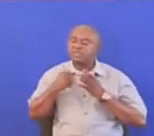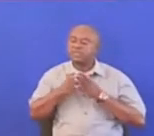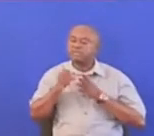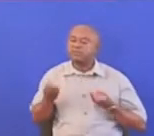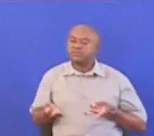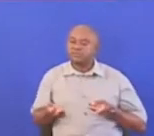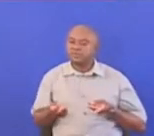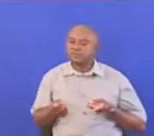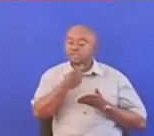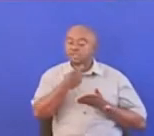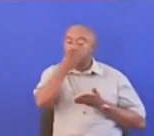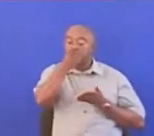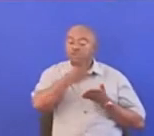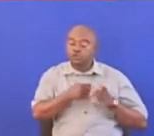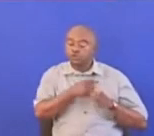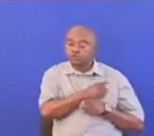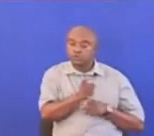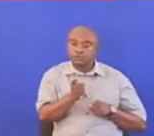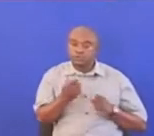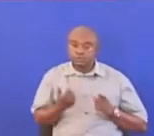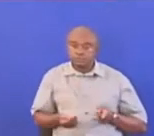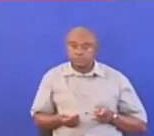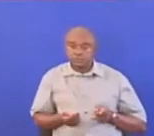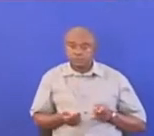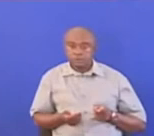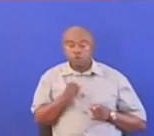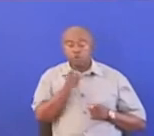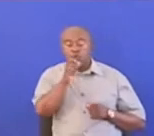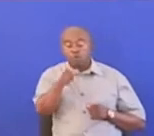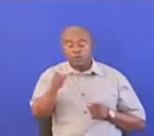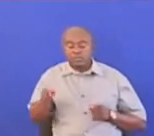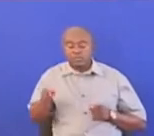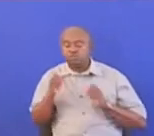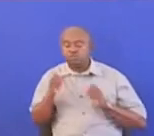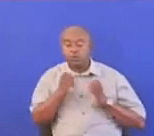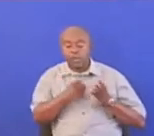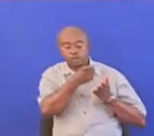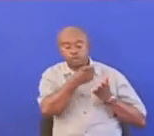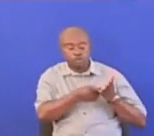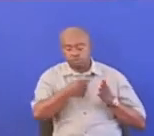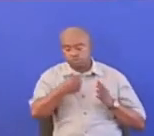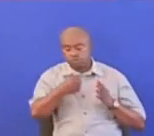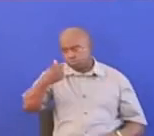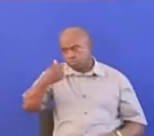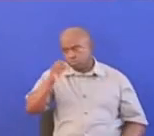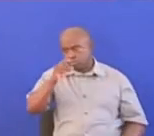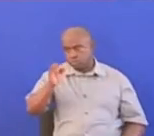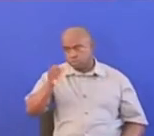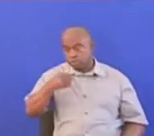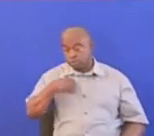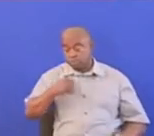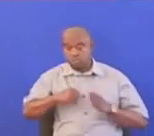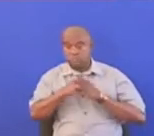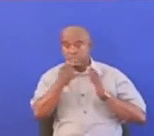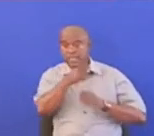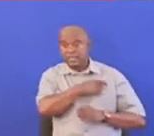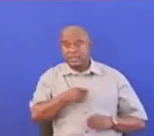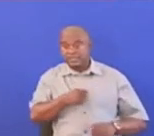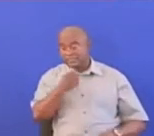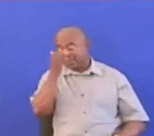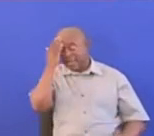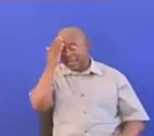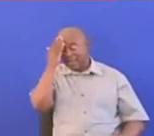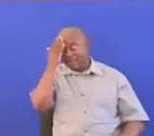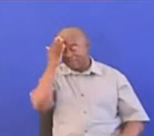kwa sababu hizi tozo pia ni moja ya sehemu ambazo zinapigiwa kelele. Kwa tunamuunga mkono Mheshimiwa Rais, anawajali